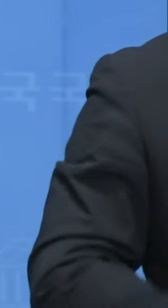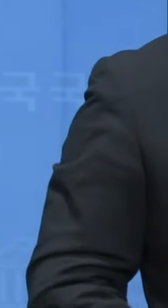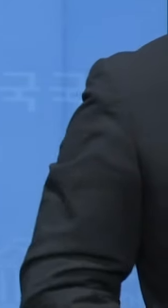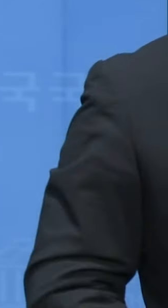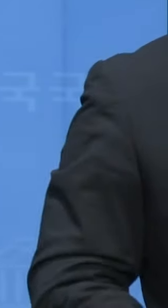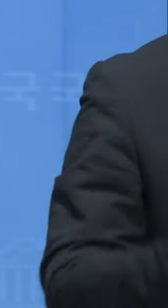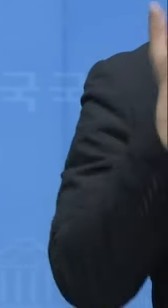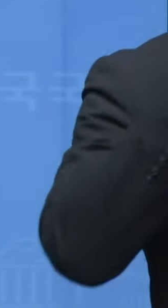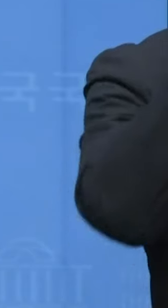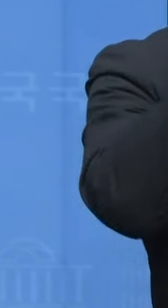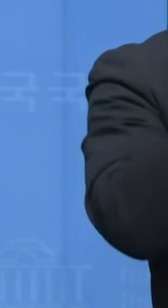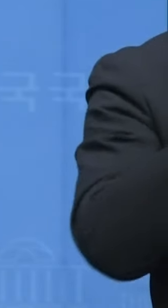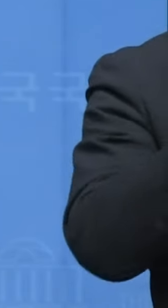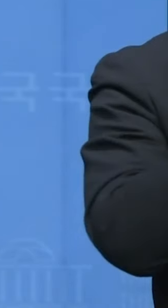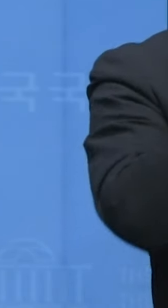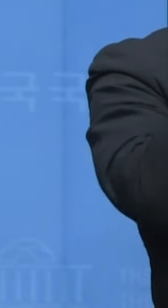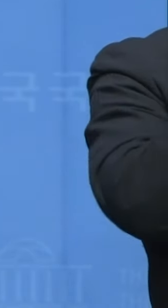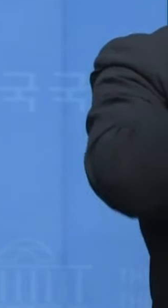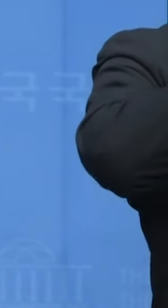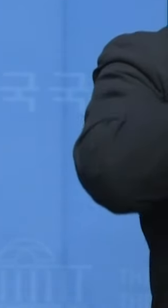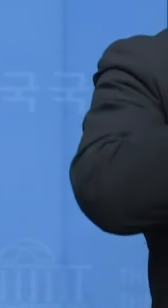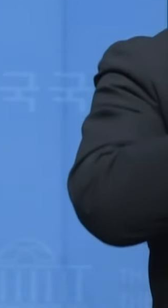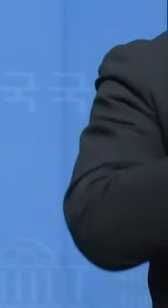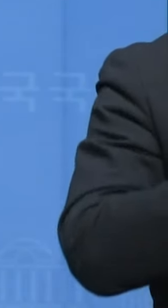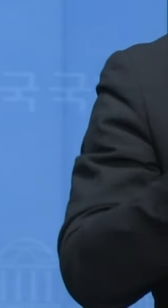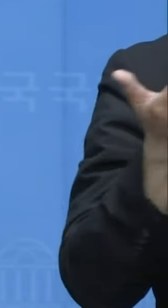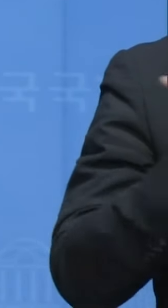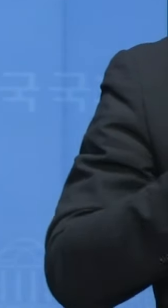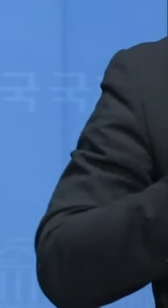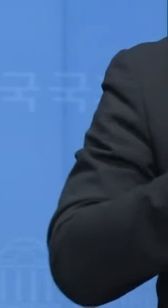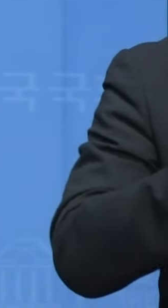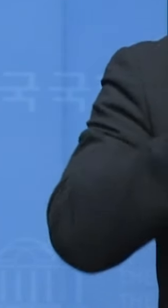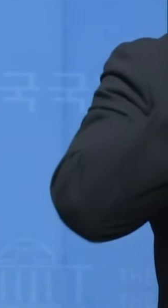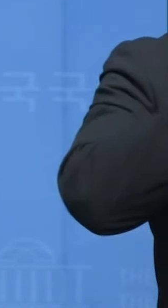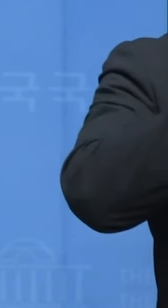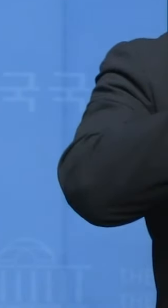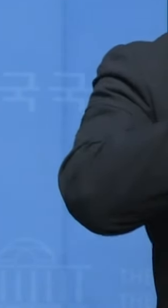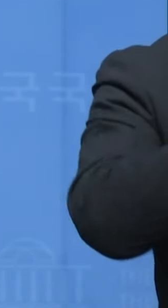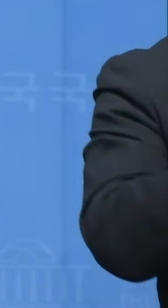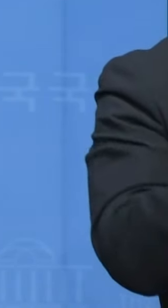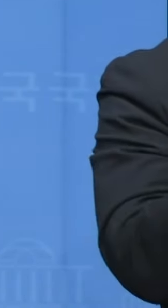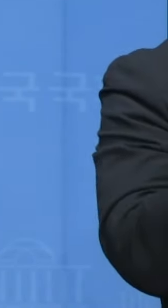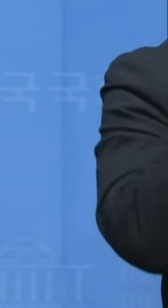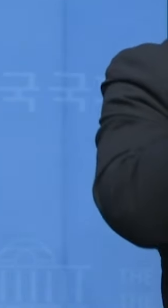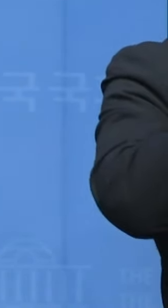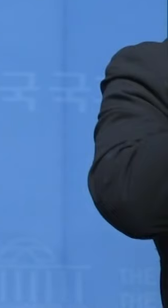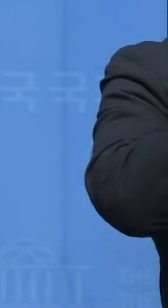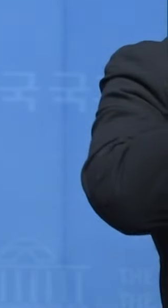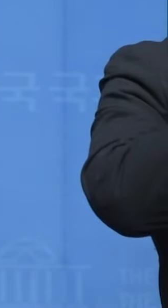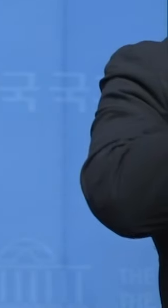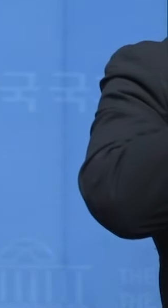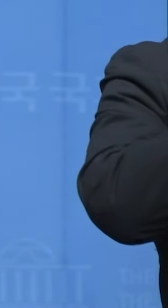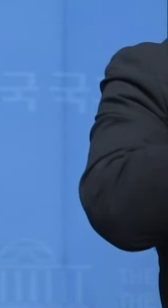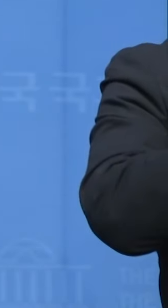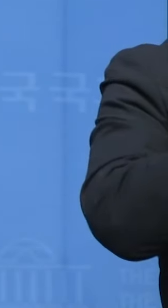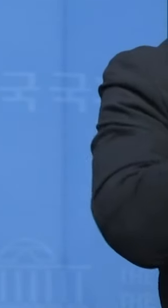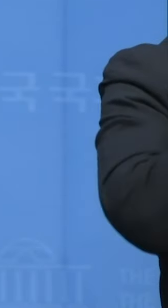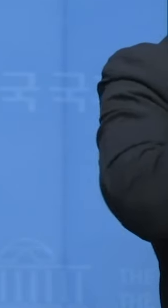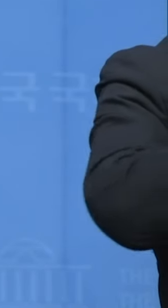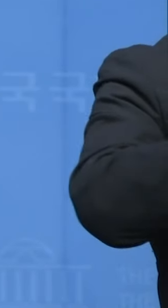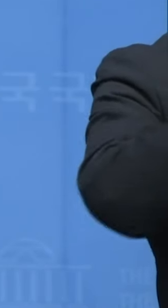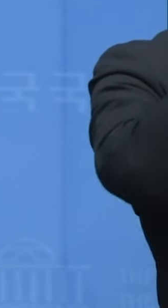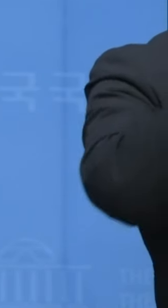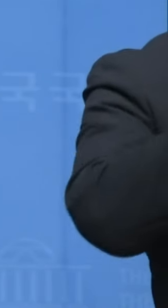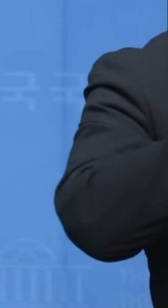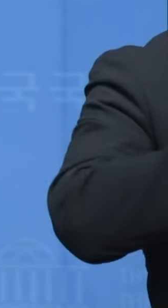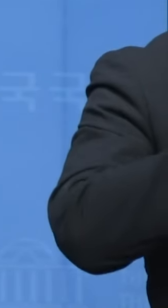당시 청계산 유원지 고깃집에서 업무 취준 비 943만 원을 지출한 것에 대해 공무원 행동강령 위반 혐의